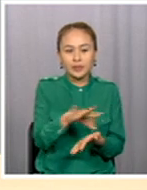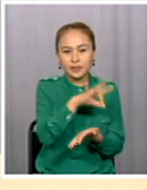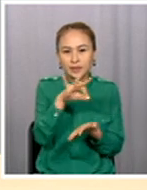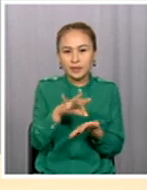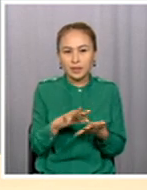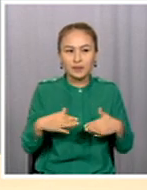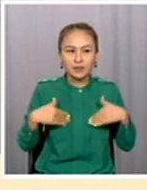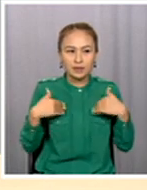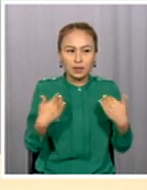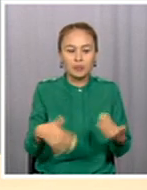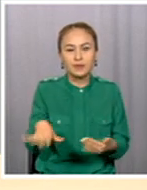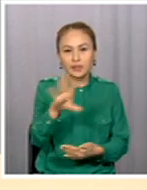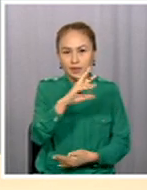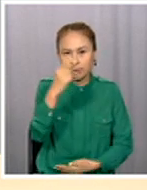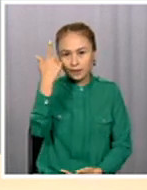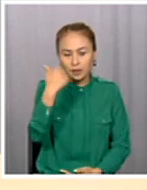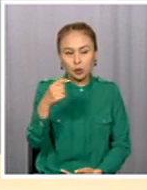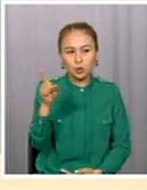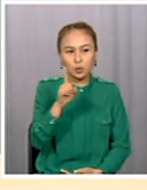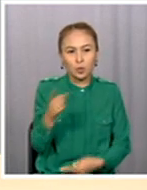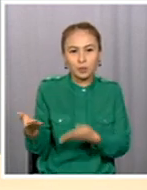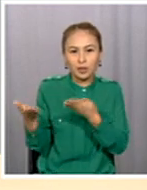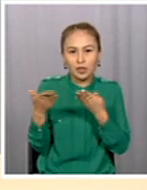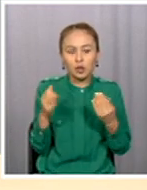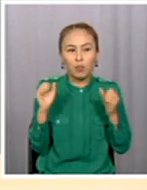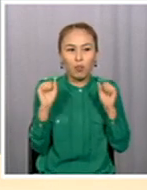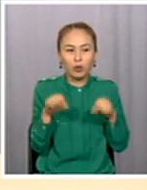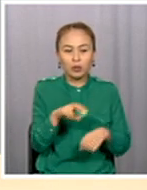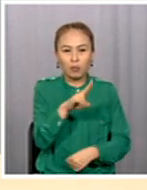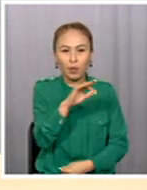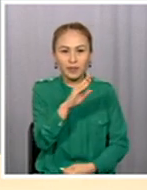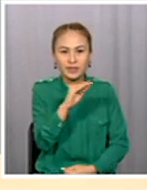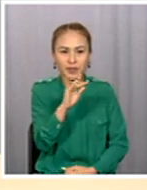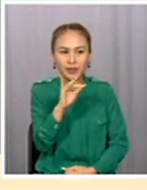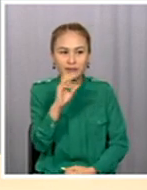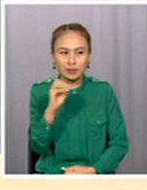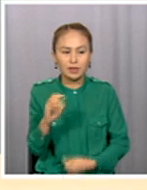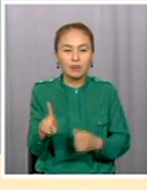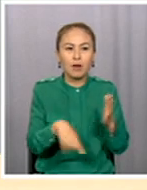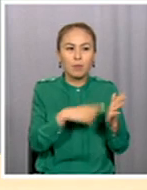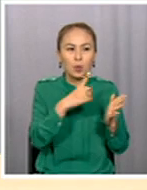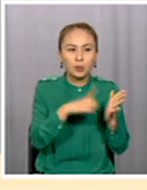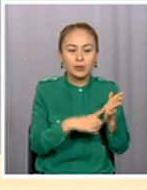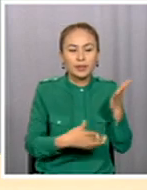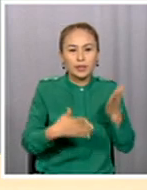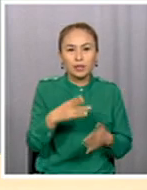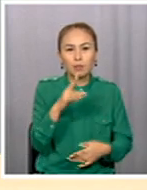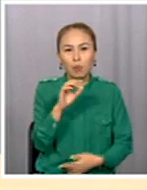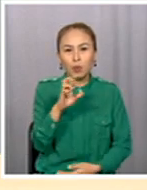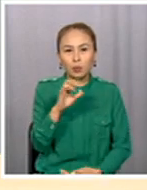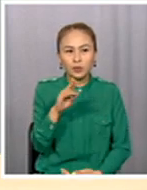высказывания. Вы знаете, что предложение может быть повествовательным, вопросительным или побудительным.